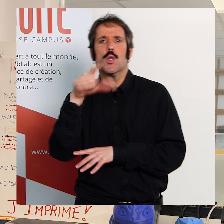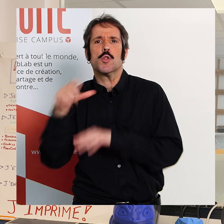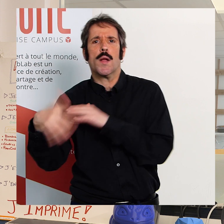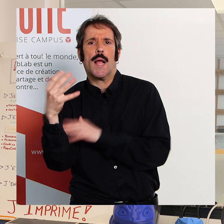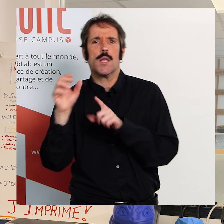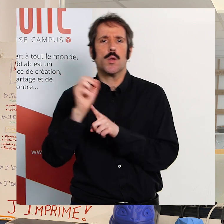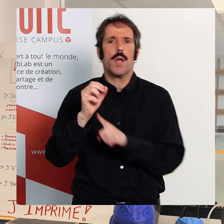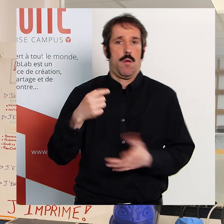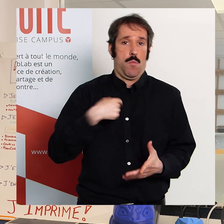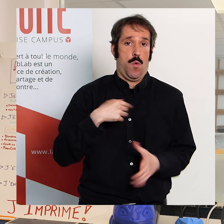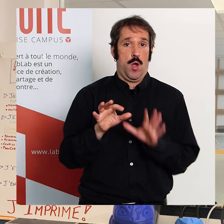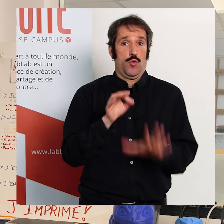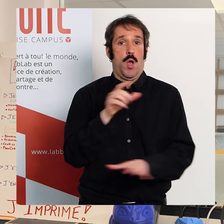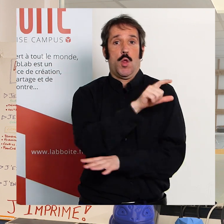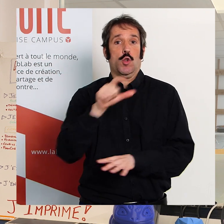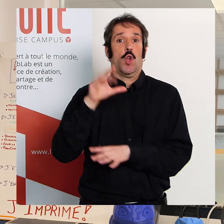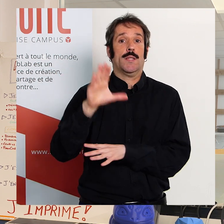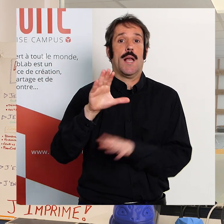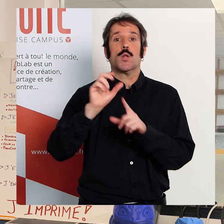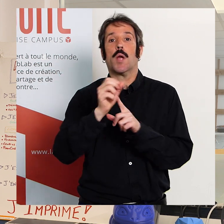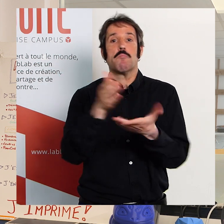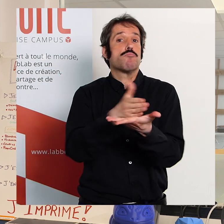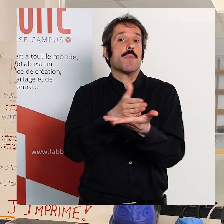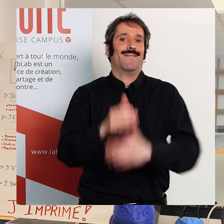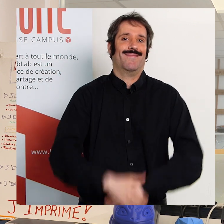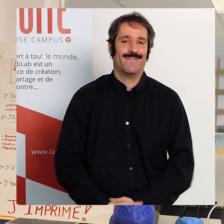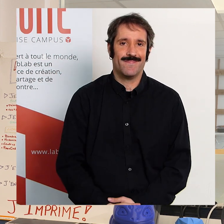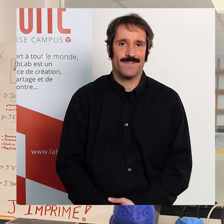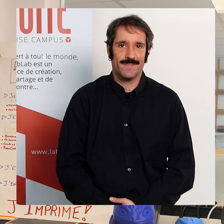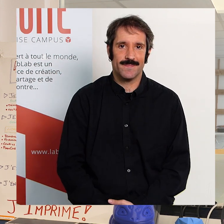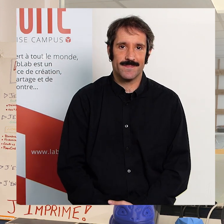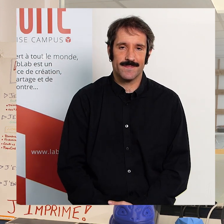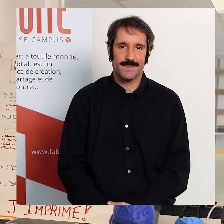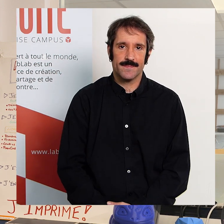et 215 degrés. Donc je vais me mettre à 205 degrés, qui est à la moitié.